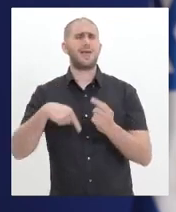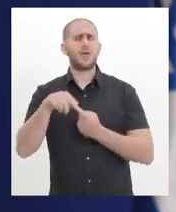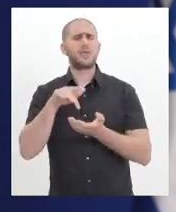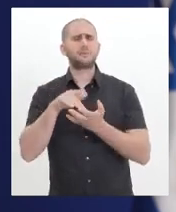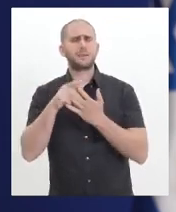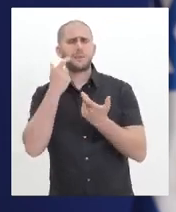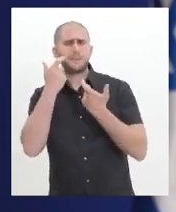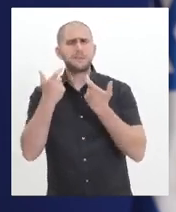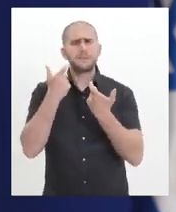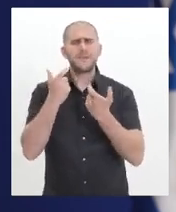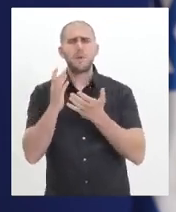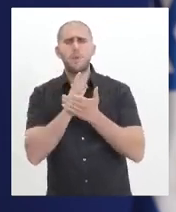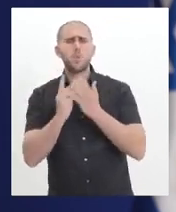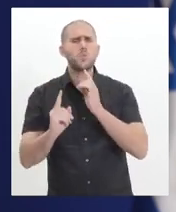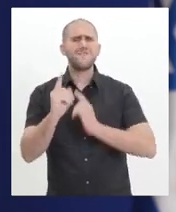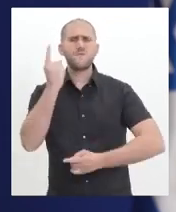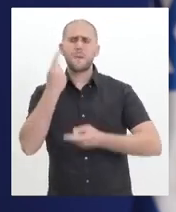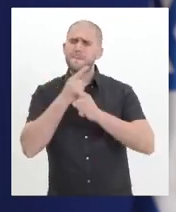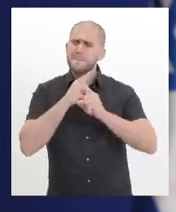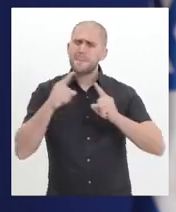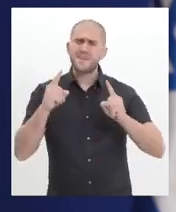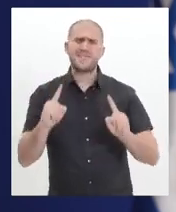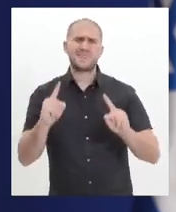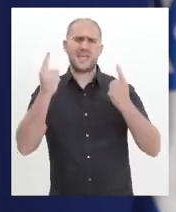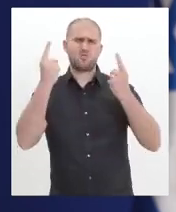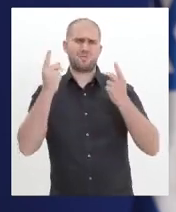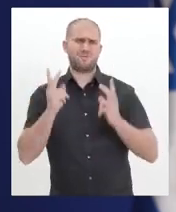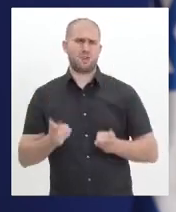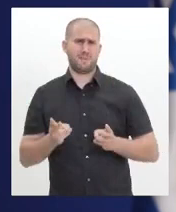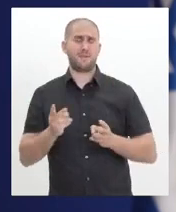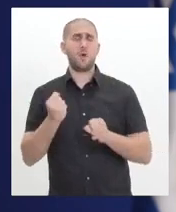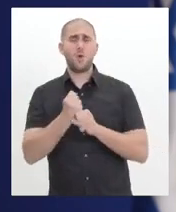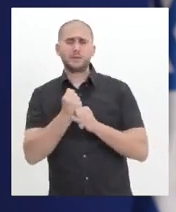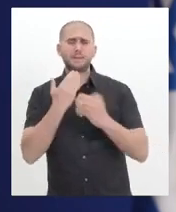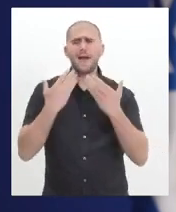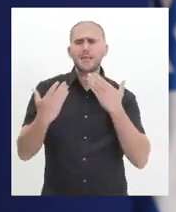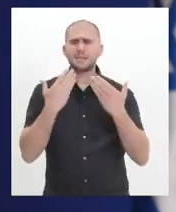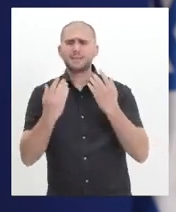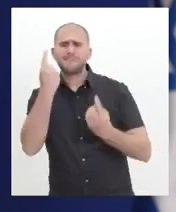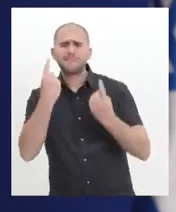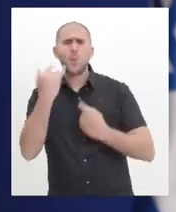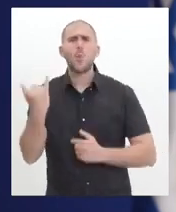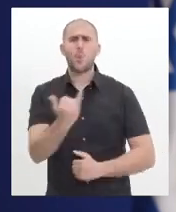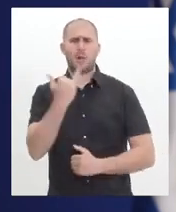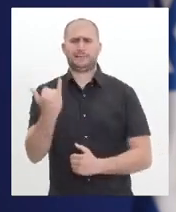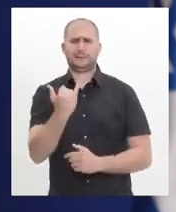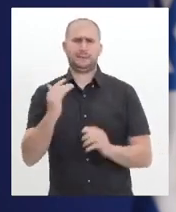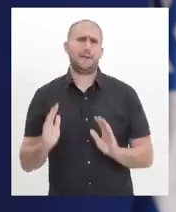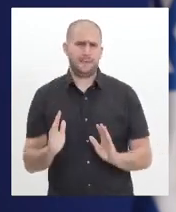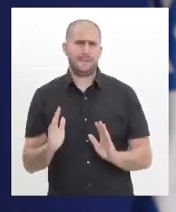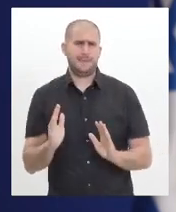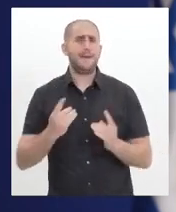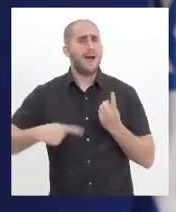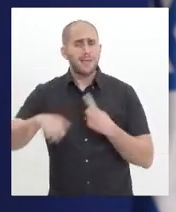בדריכות ובמונה למגוון תרחישים ומקיימים מערכת מצב שוטפת כל הזמן